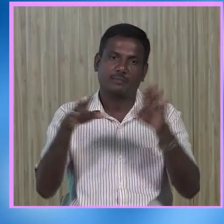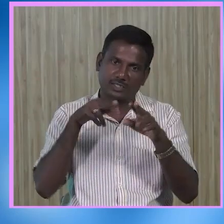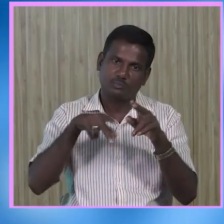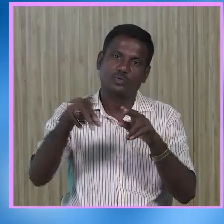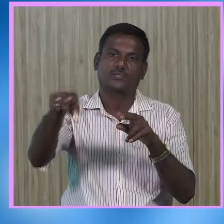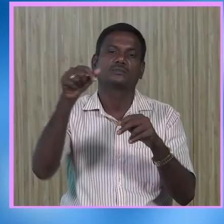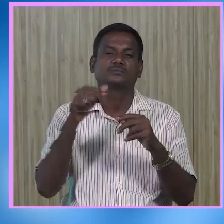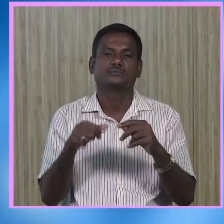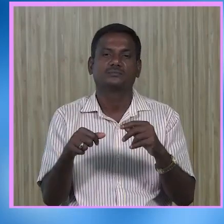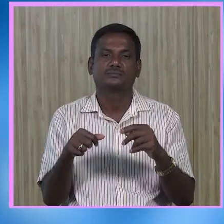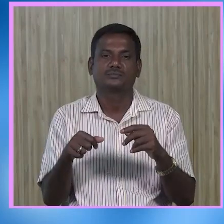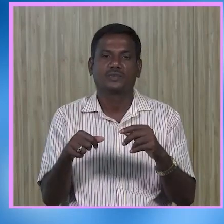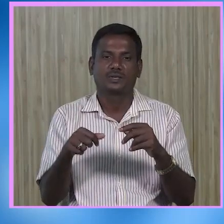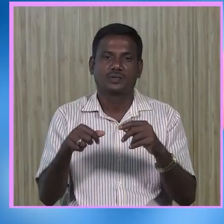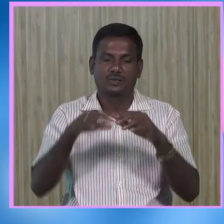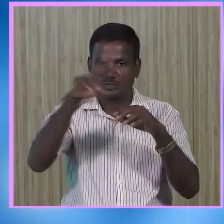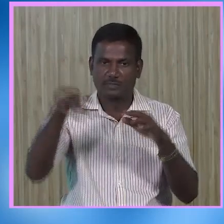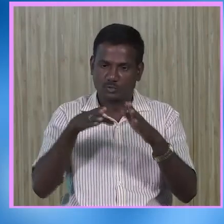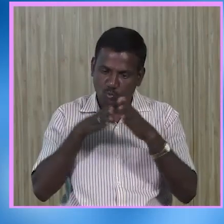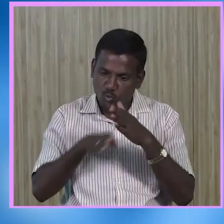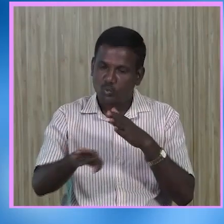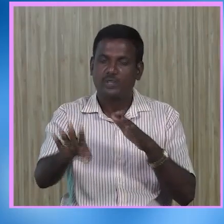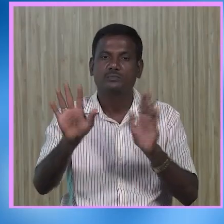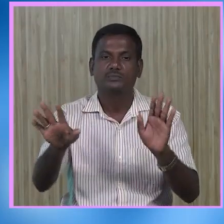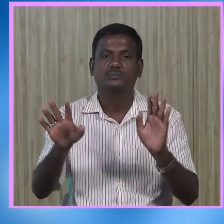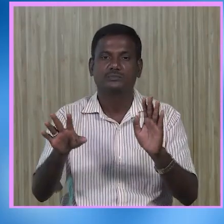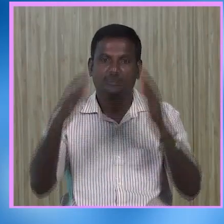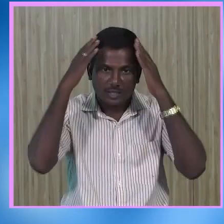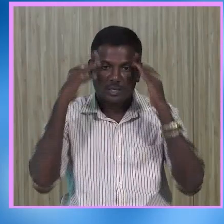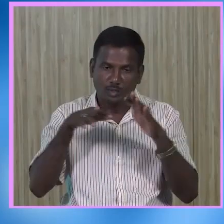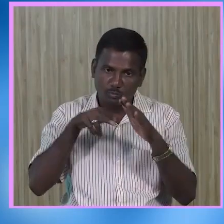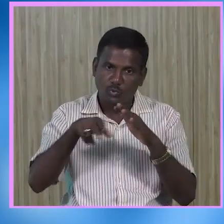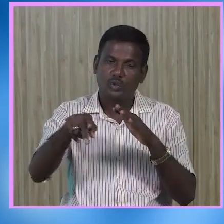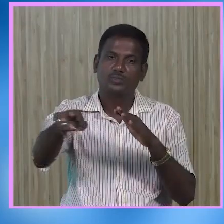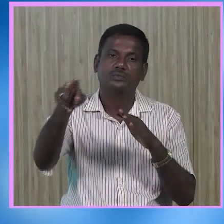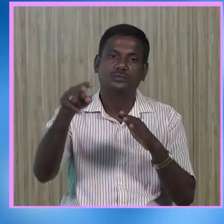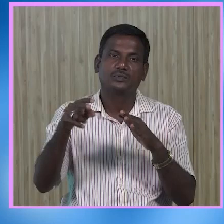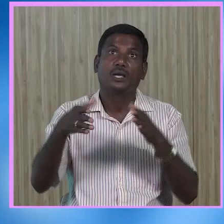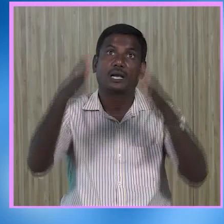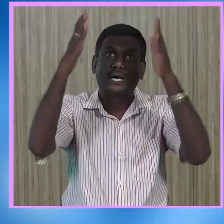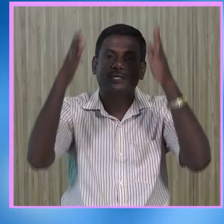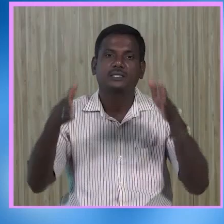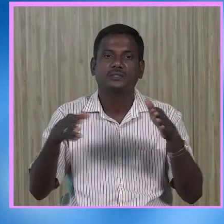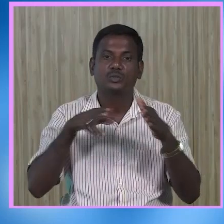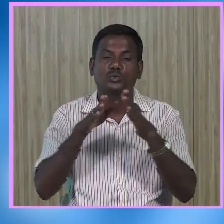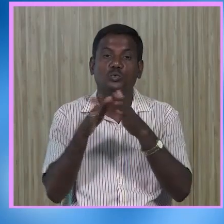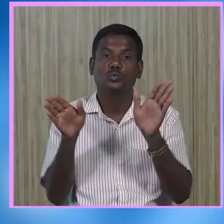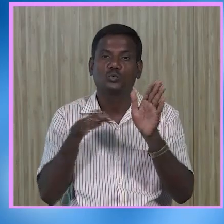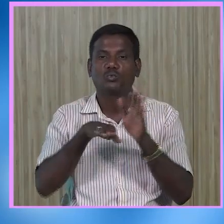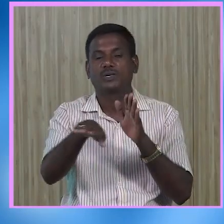போனார். அந்த மையத்துக்கு உள்ளே நுழையும் பொழுது அந்த கட்டிடத்துடைய நுழைவு